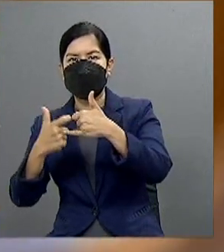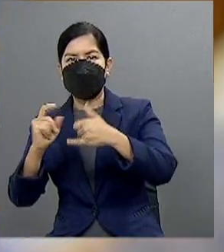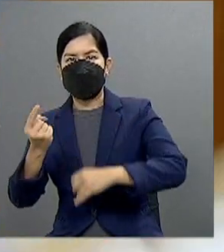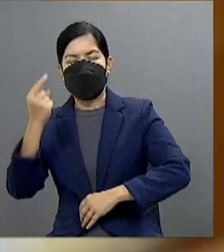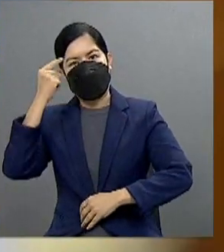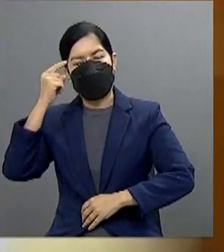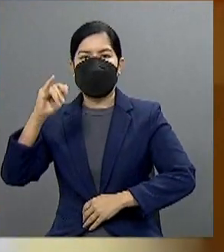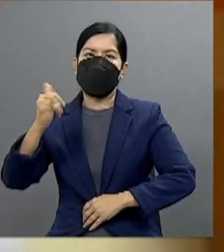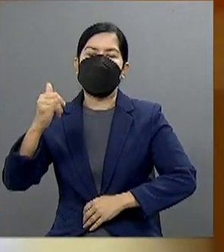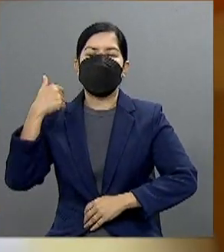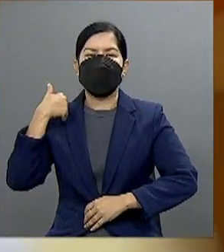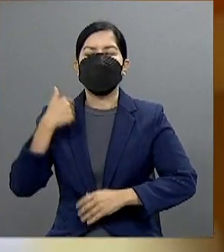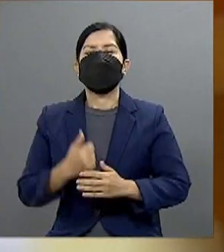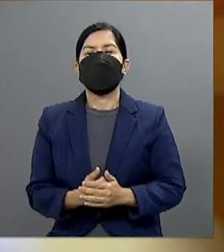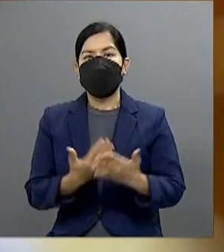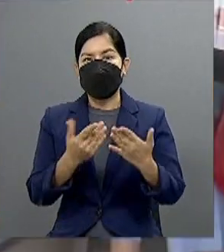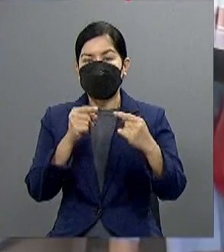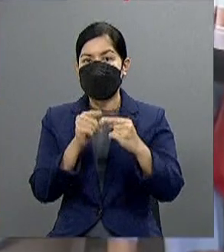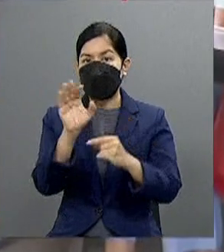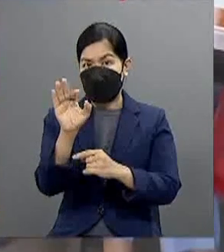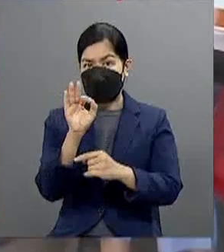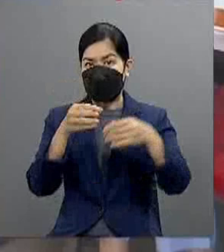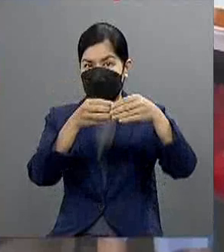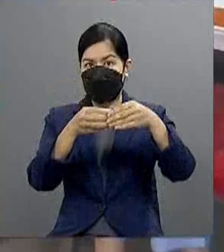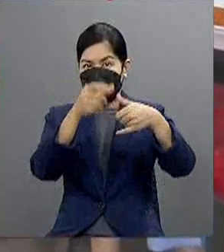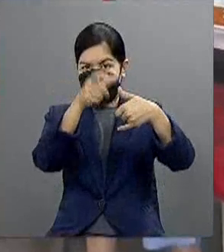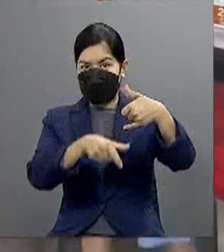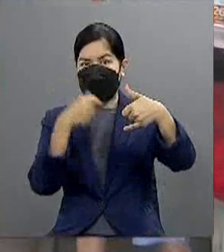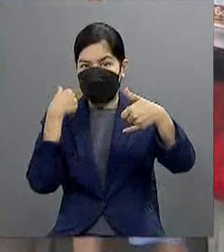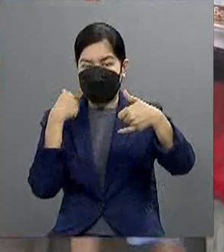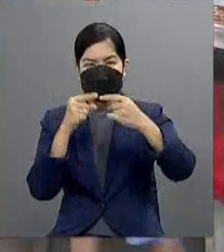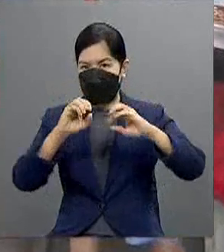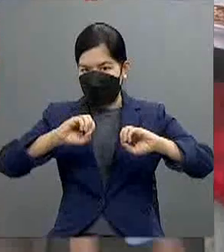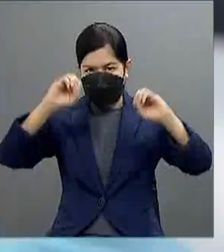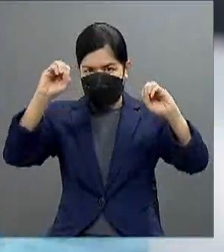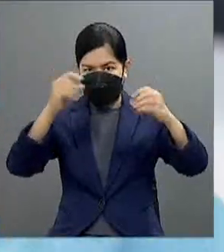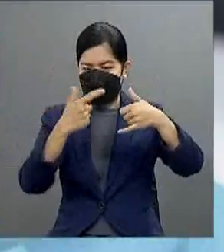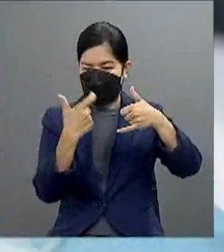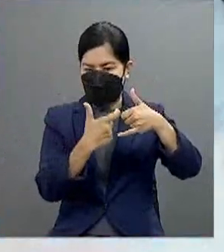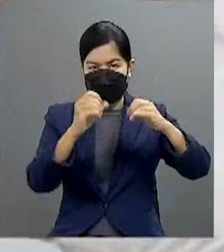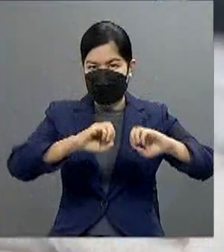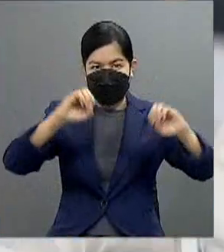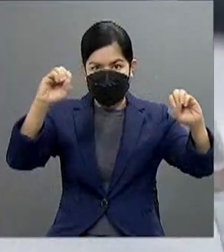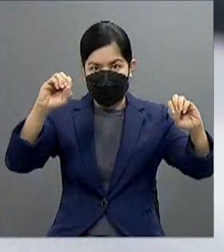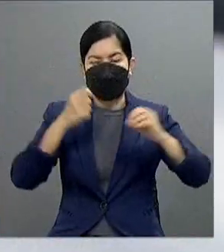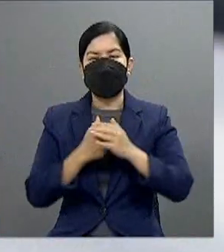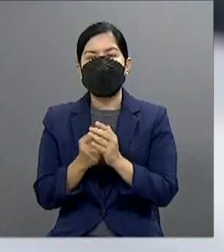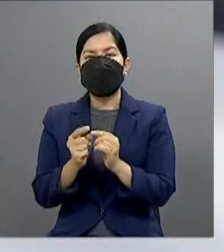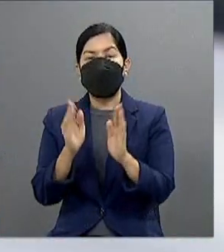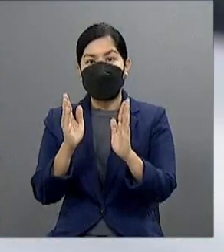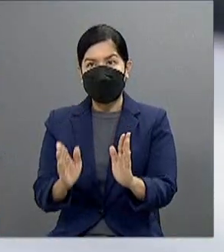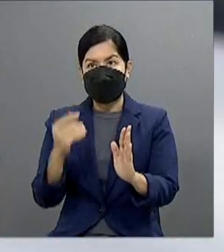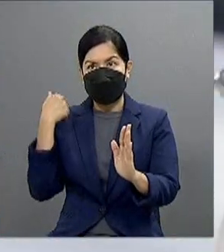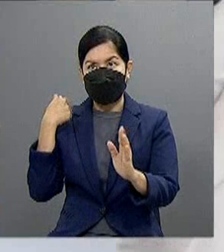นั้นเราต้องคัดกรองอาสาสมัครที่จำเป็นจะต้องไม่ได้รับวัคซีนมาก่อนในช่วงแรกแล้วก็จำนวนคนที่เราจะรับก็อยู่ประมา